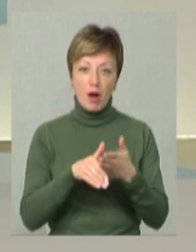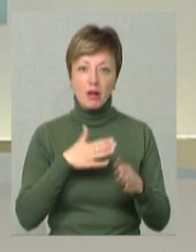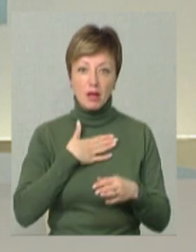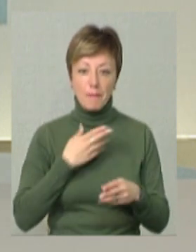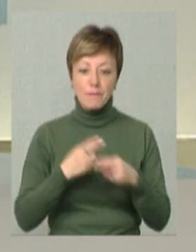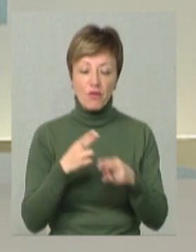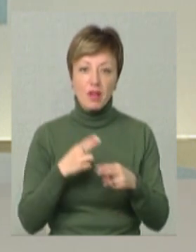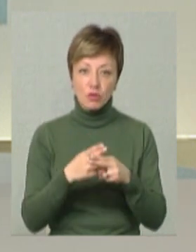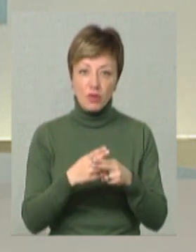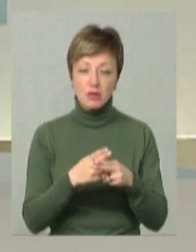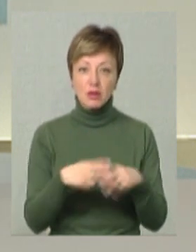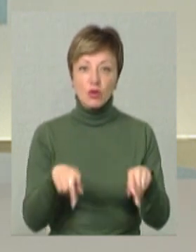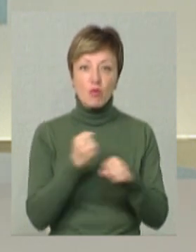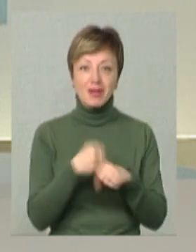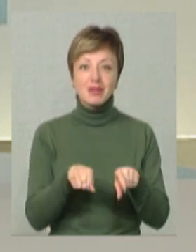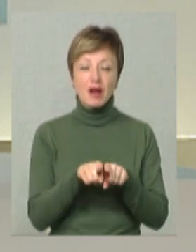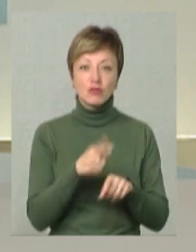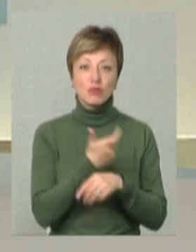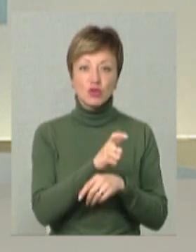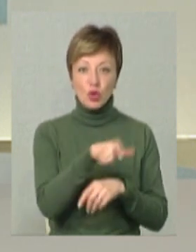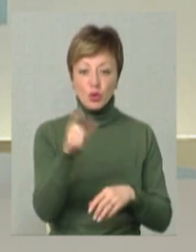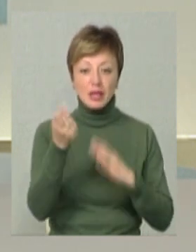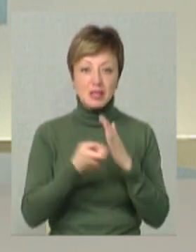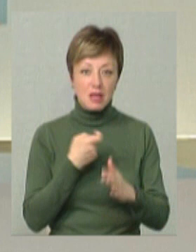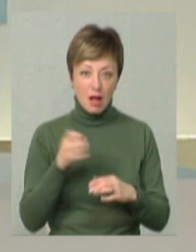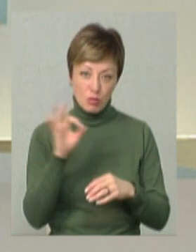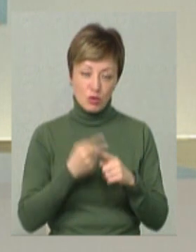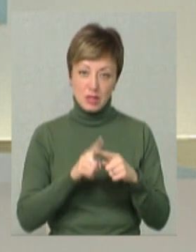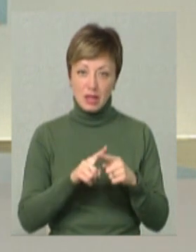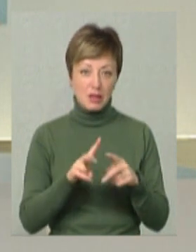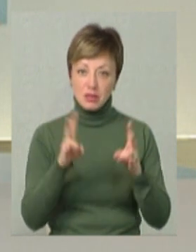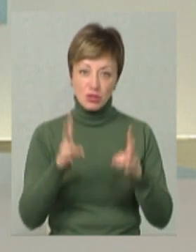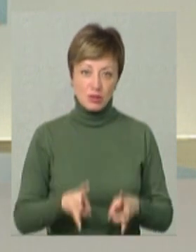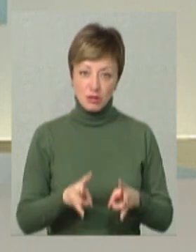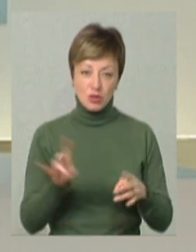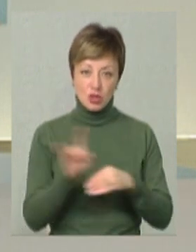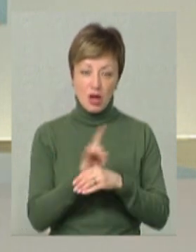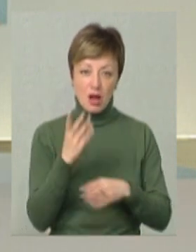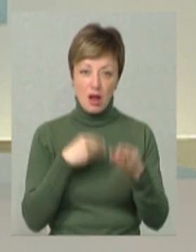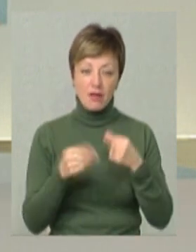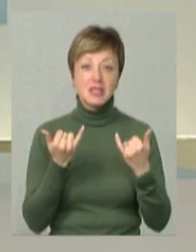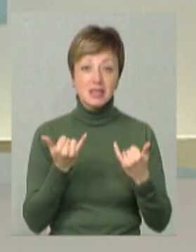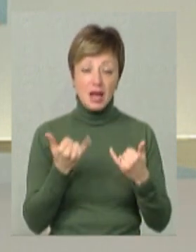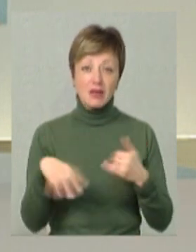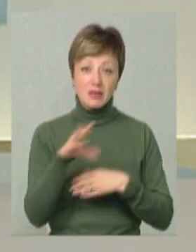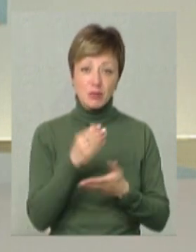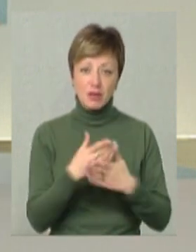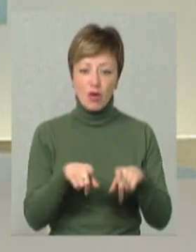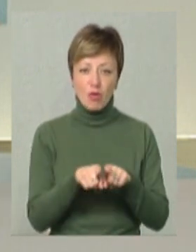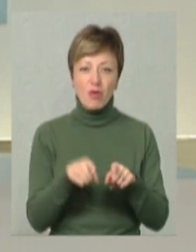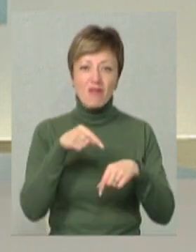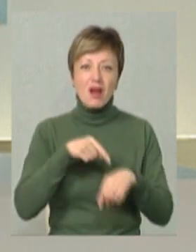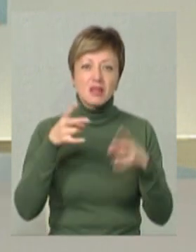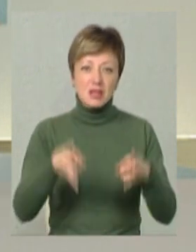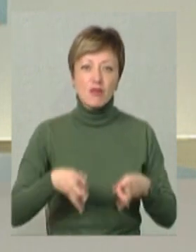нам профілактувати і робити так, щоб якомога більше людей дізналися і не стали жертвою шахраїв. Тому що зараз всі перебувають в такому